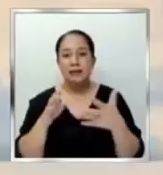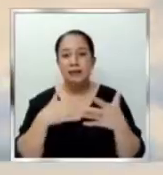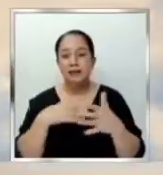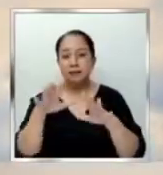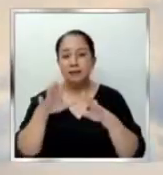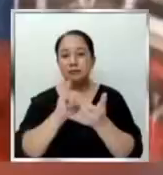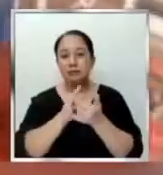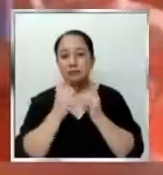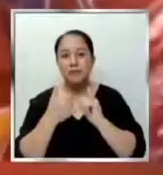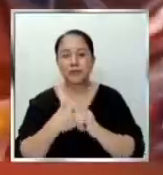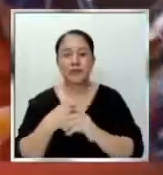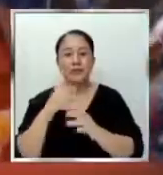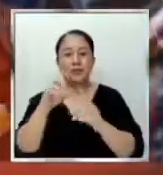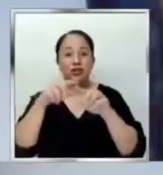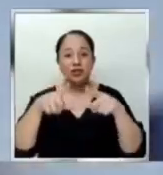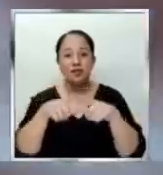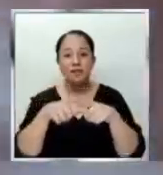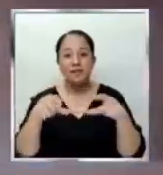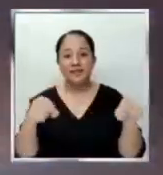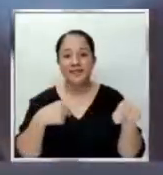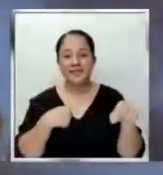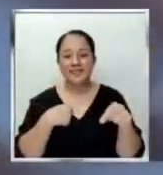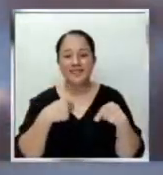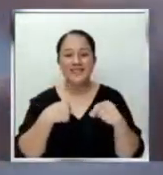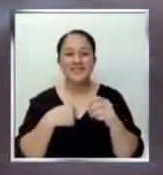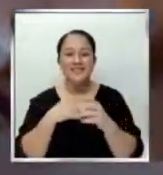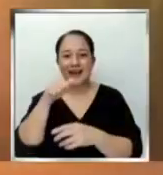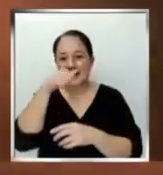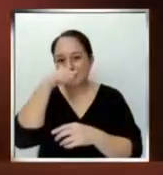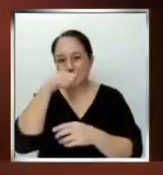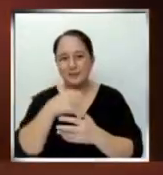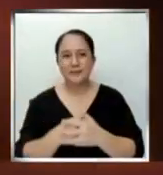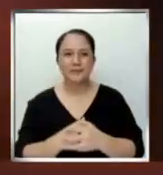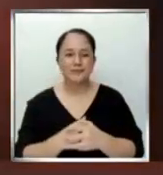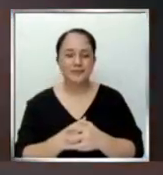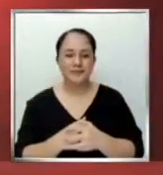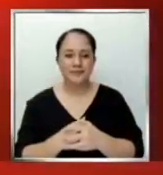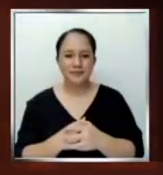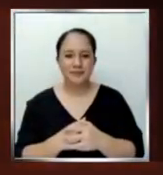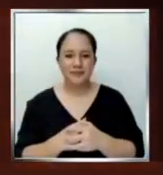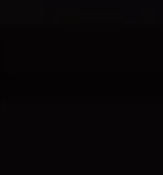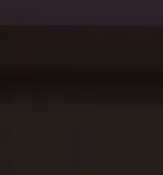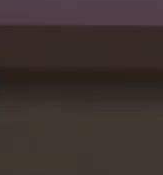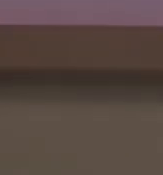Japanese animation. Obre Carampel, updated sa showbiz happenings.